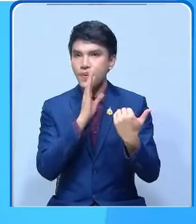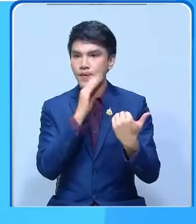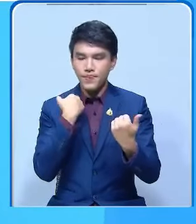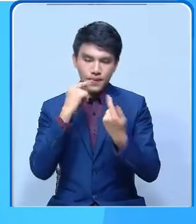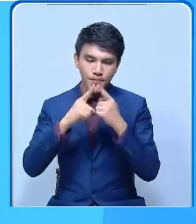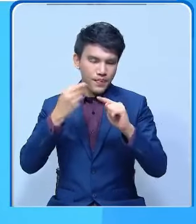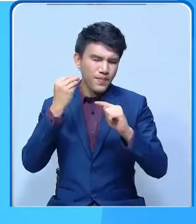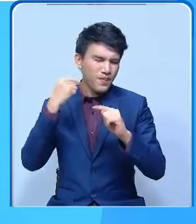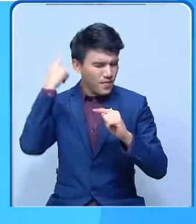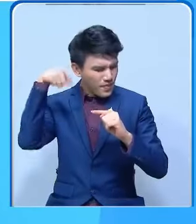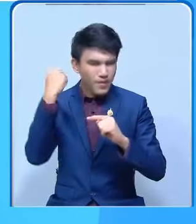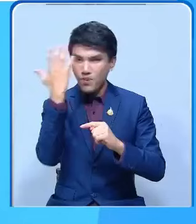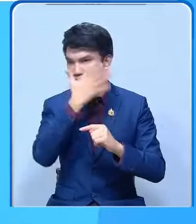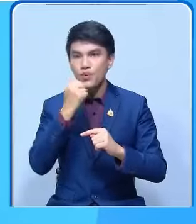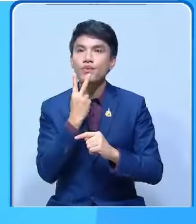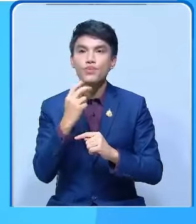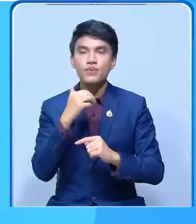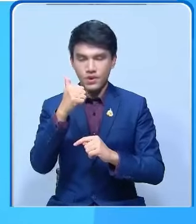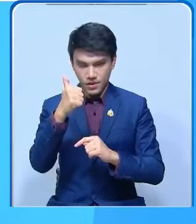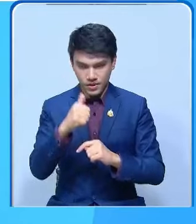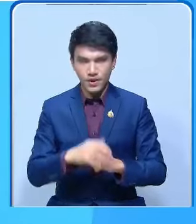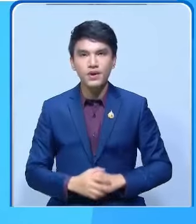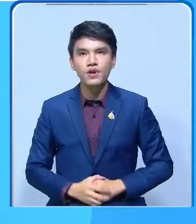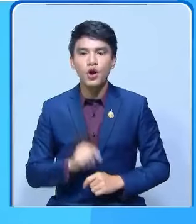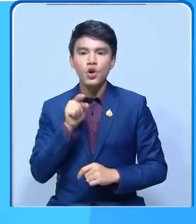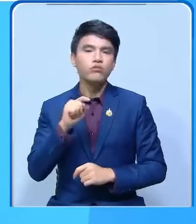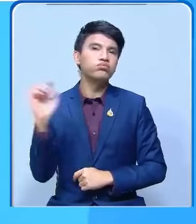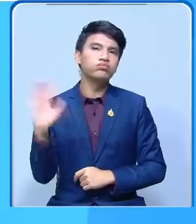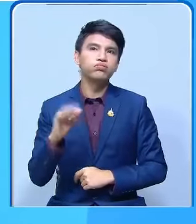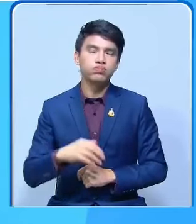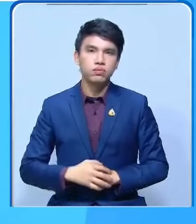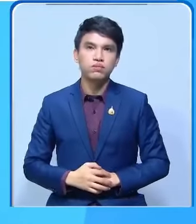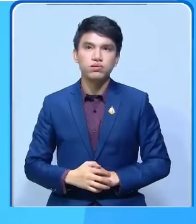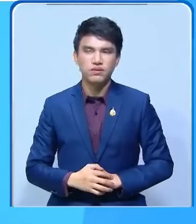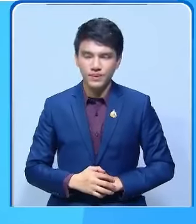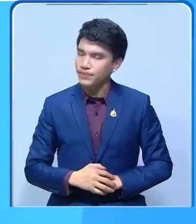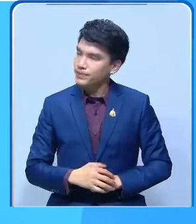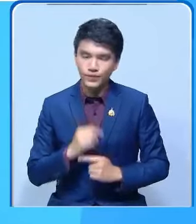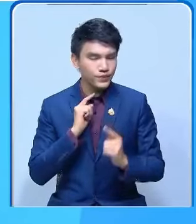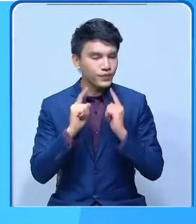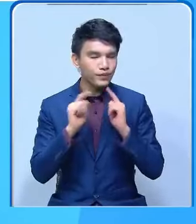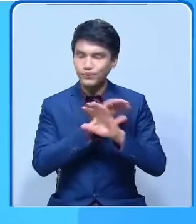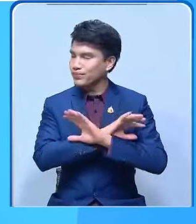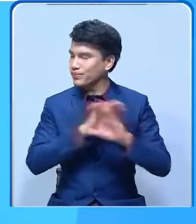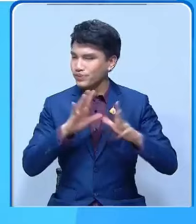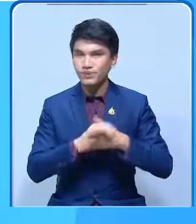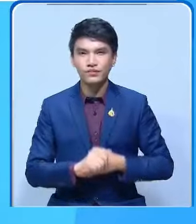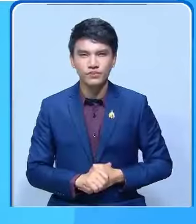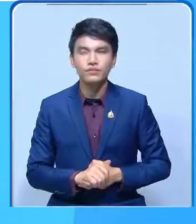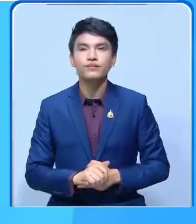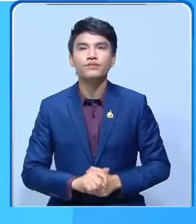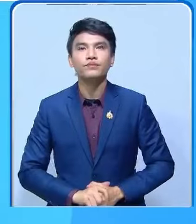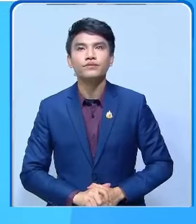นผู้หญิงแอดมาอุ๊ยคนนี้สวยหน้าตาดีเลยไม่ต้องไปกดรับตั้งแต่แรกจะได้ไม่ต้องมีการคุยไม่ต้องมีการใจอ่อนอะไรเกิด